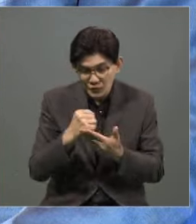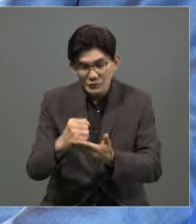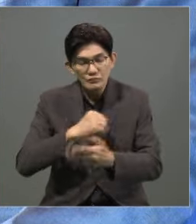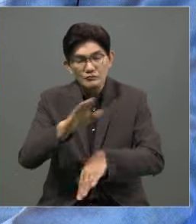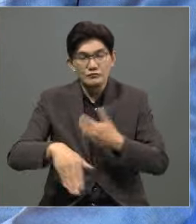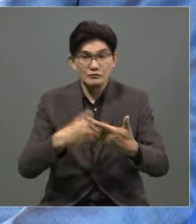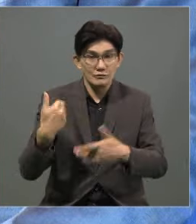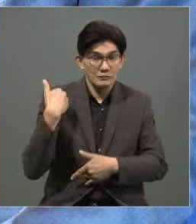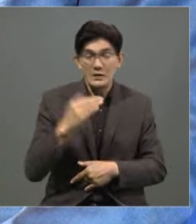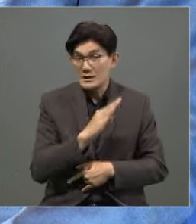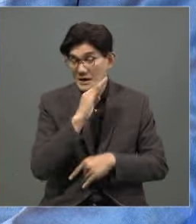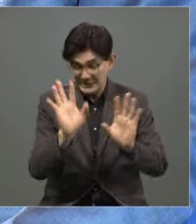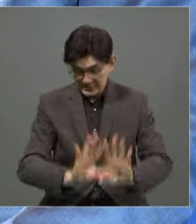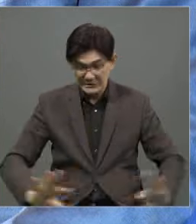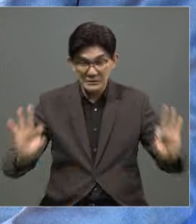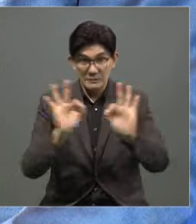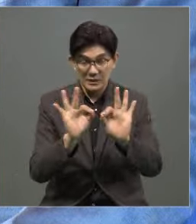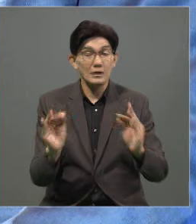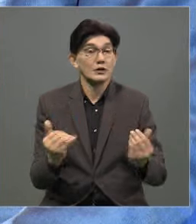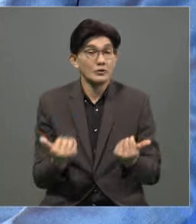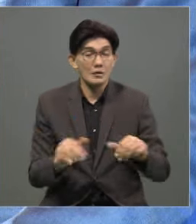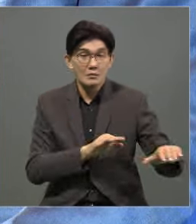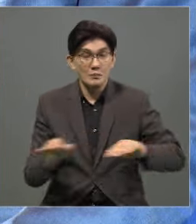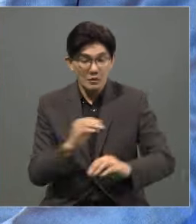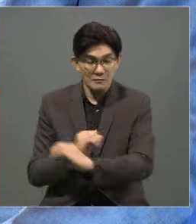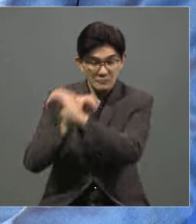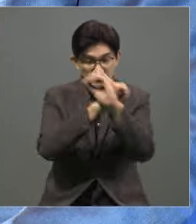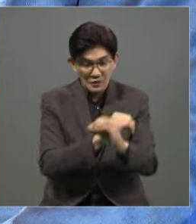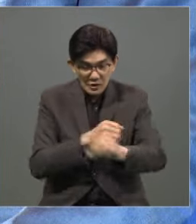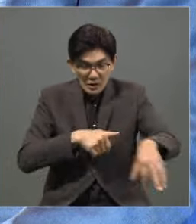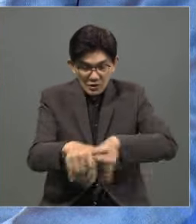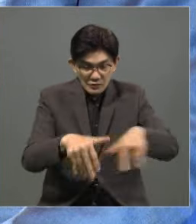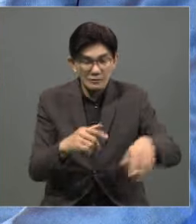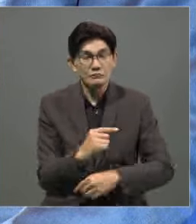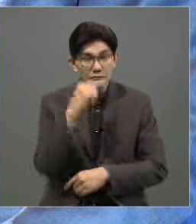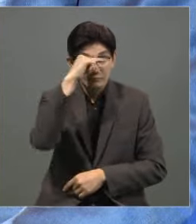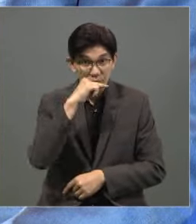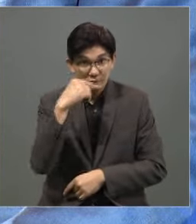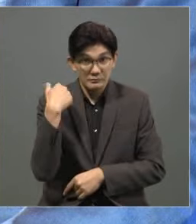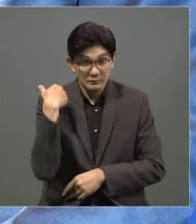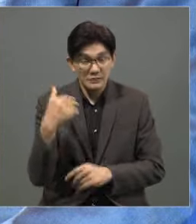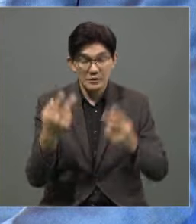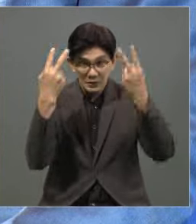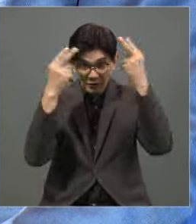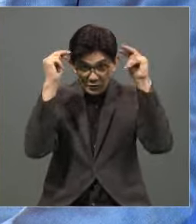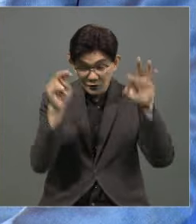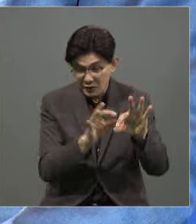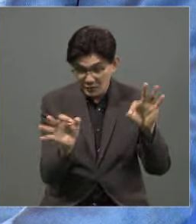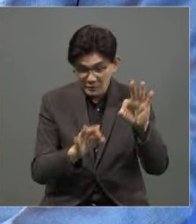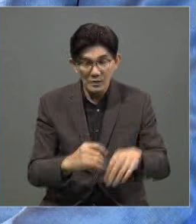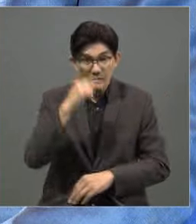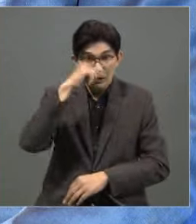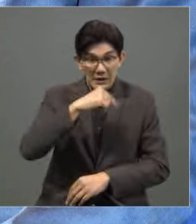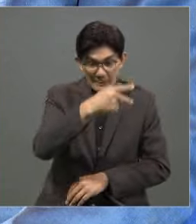เสมอหากมีความจำเป็นและขณะเดียวกันก็พร้อมปกป้องความปลอดภัยของพี่น้องคนไทยจะเห็นว่าท่านนายกโพสต์ทั้งภาษาไทยแล้วก็ภาษา